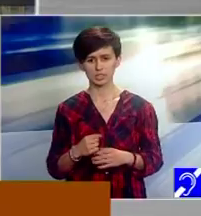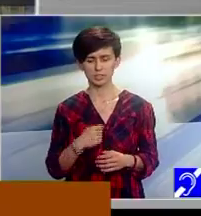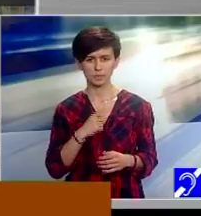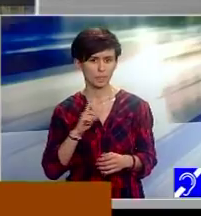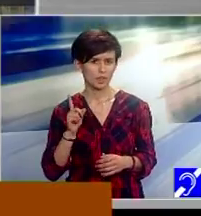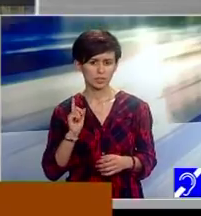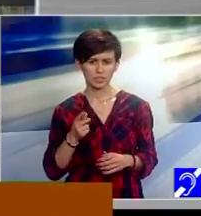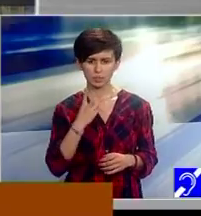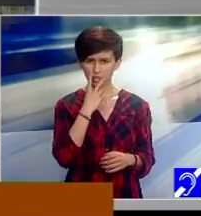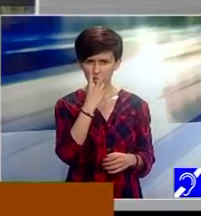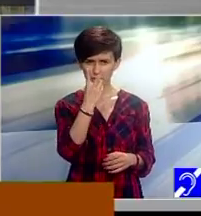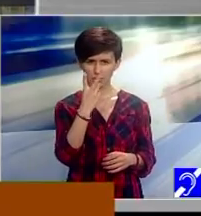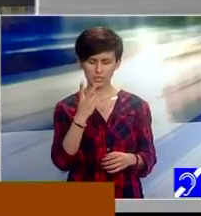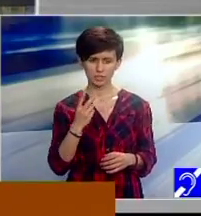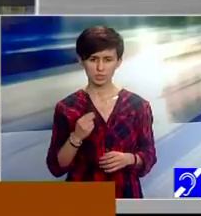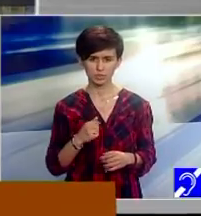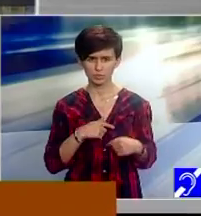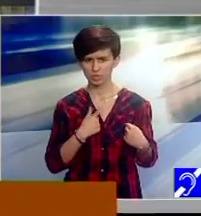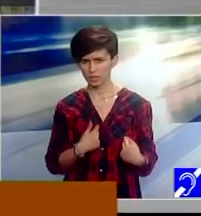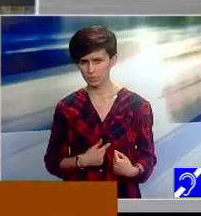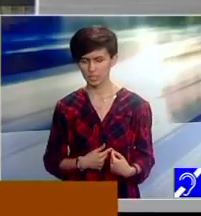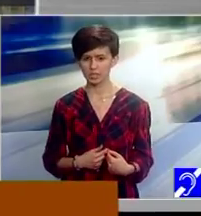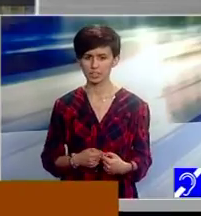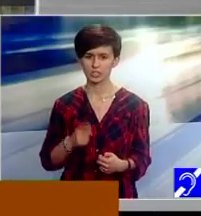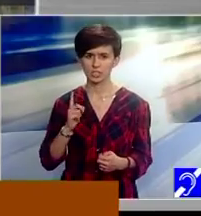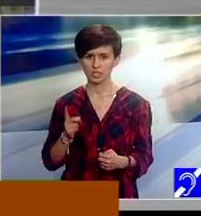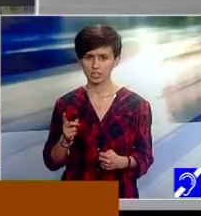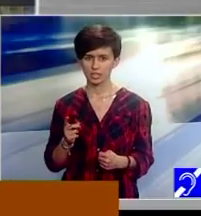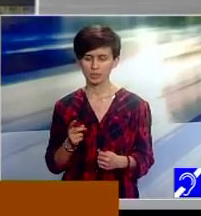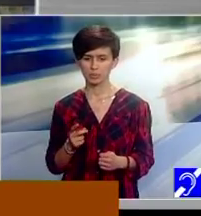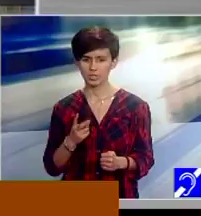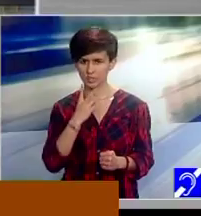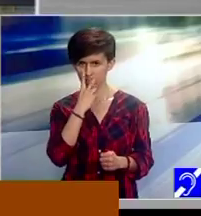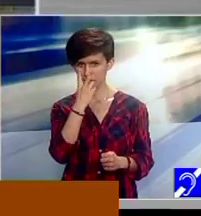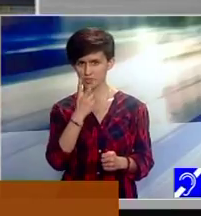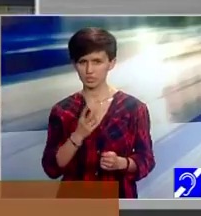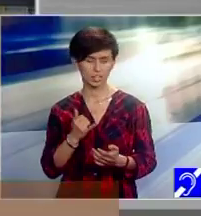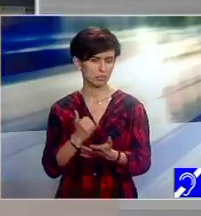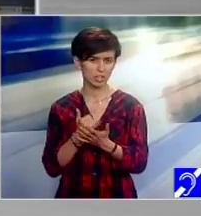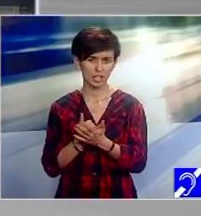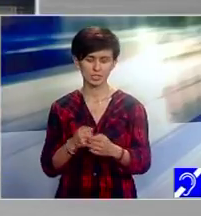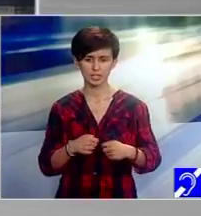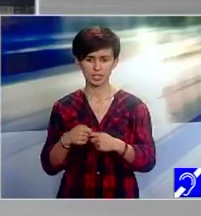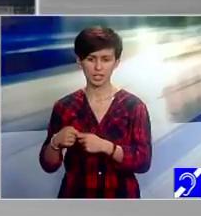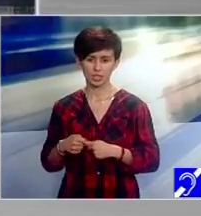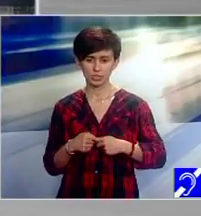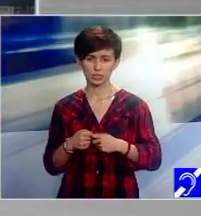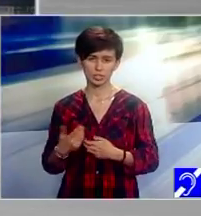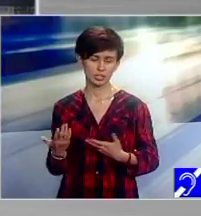priviți cu compasiune, ci luați așa cum sunt, o realitate a societății care au nevoie